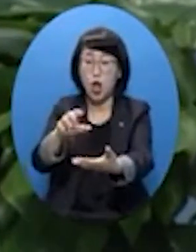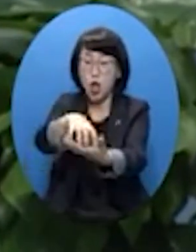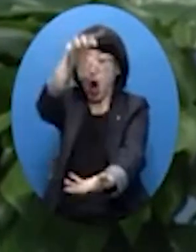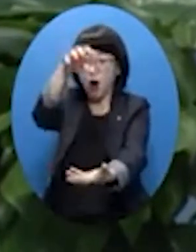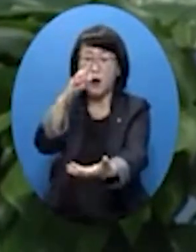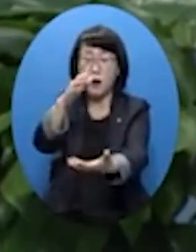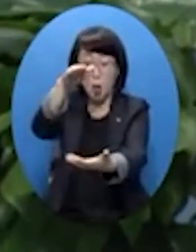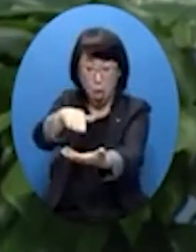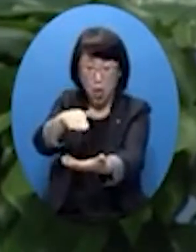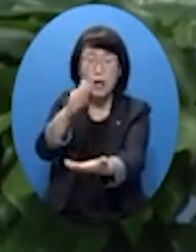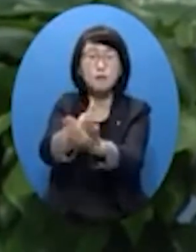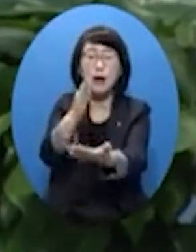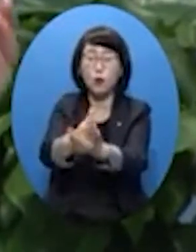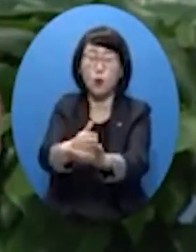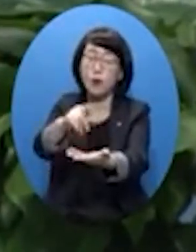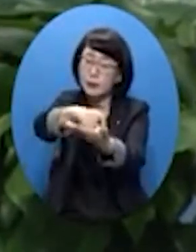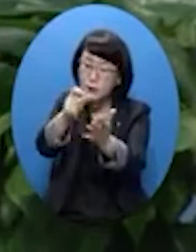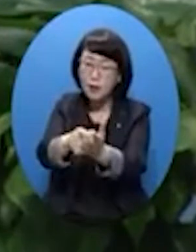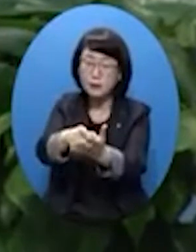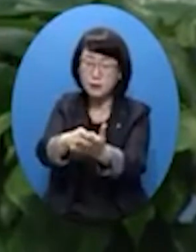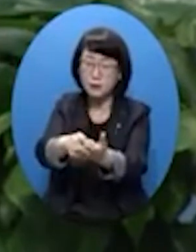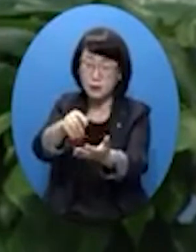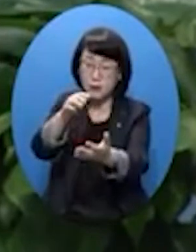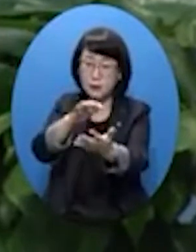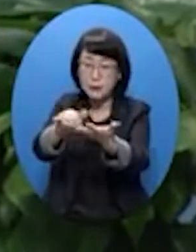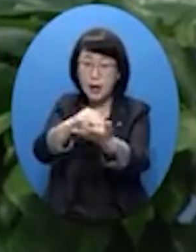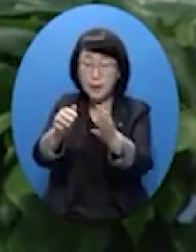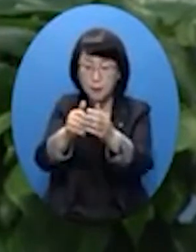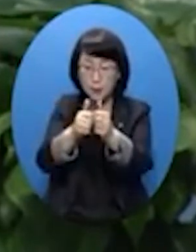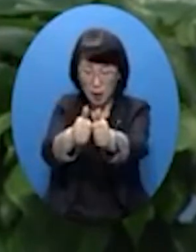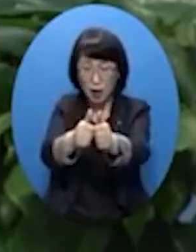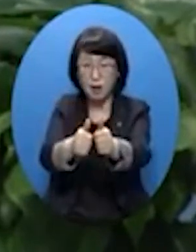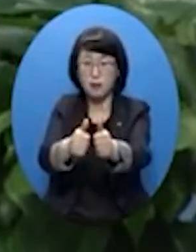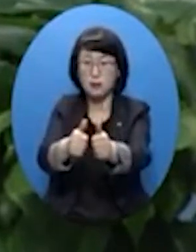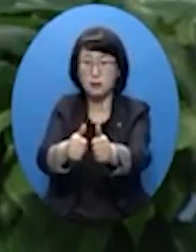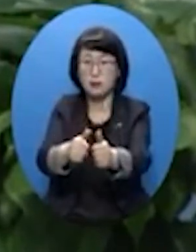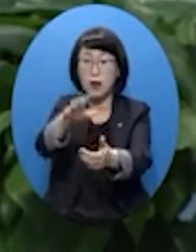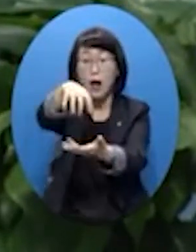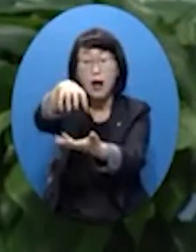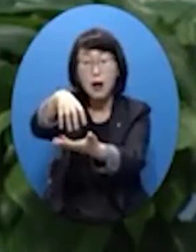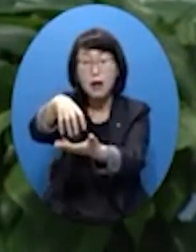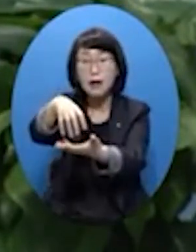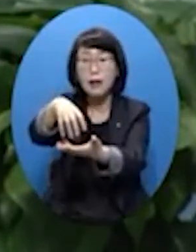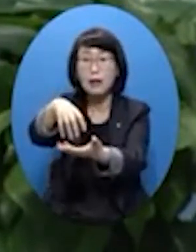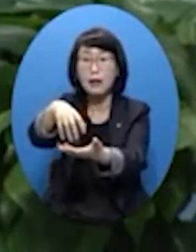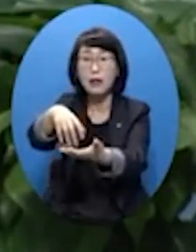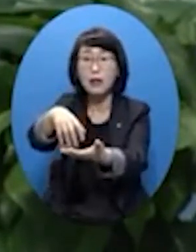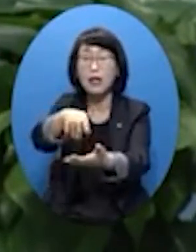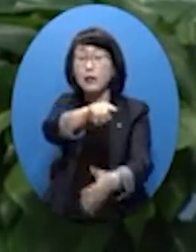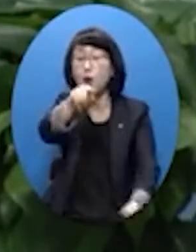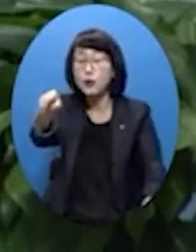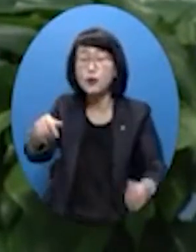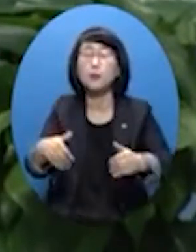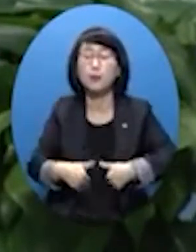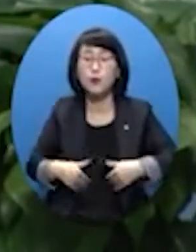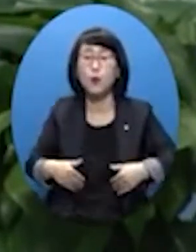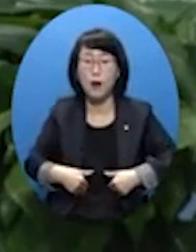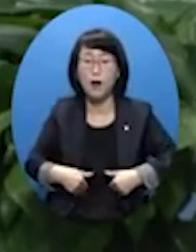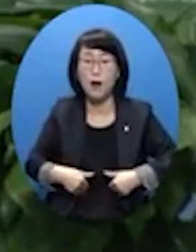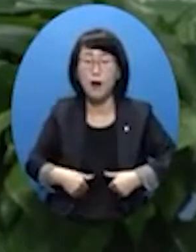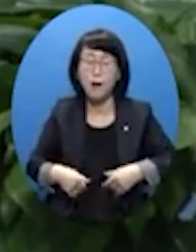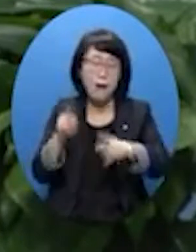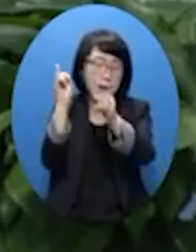컷을 거두어 들여서 너희가 그 1월 양식을 삼으면 내가 너희들이 필요한 그것을